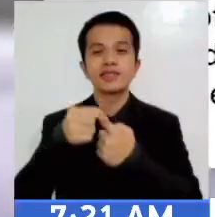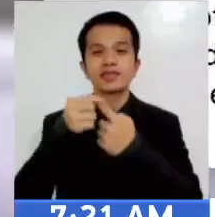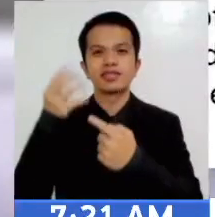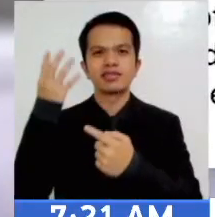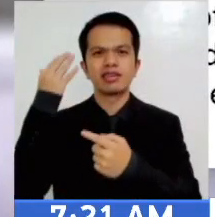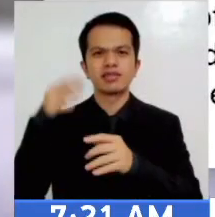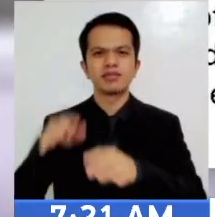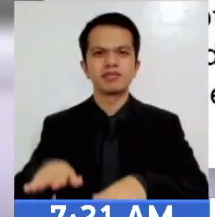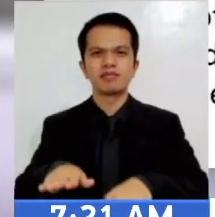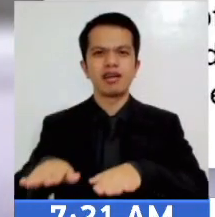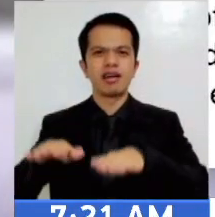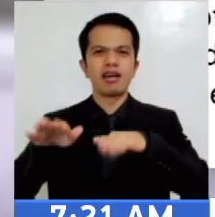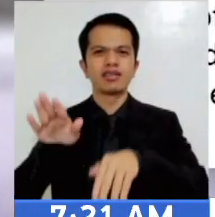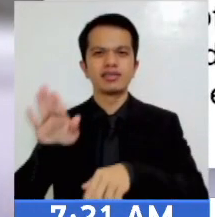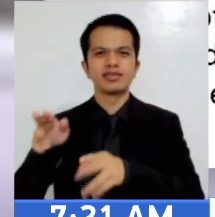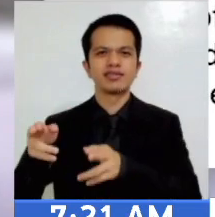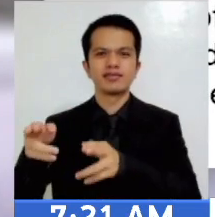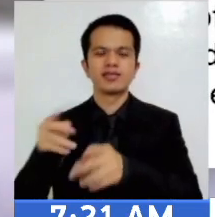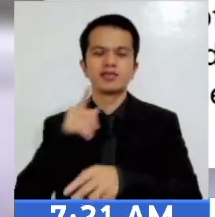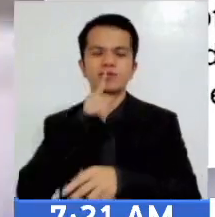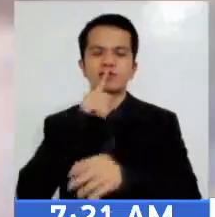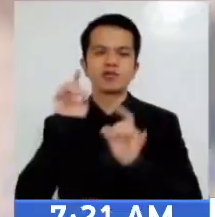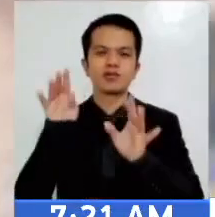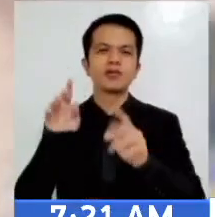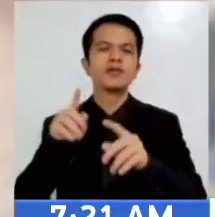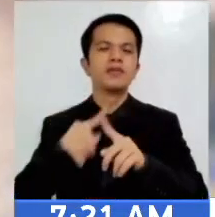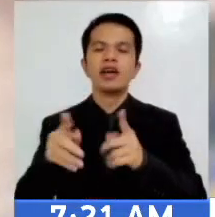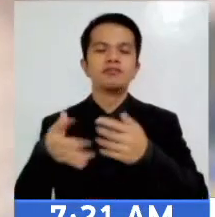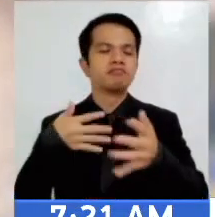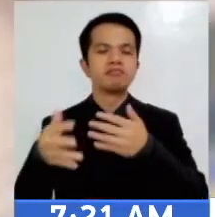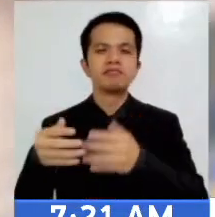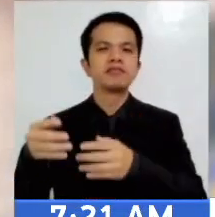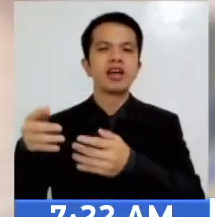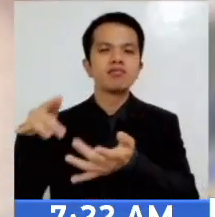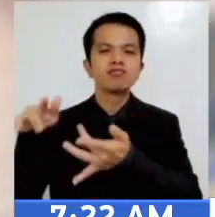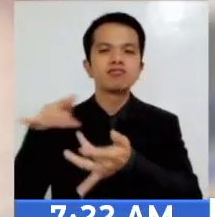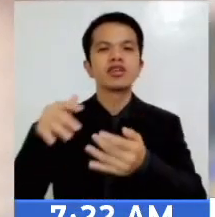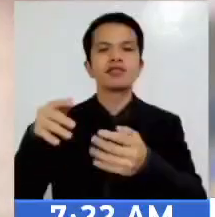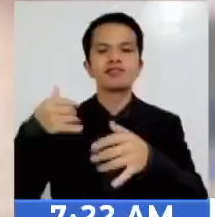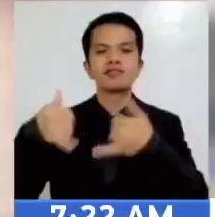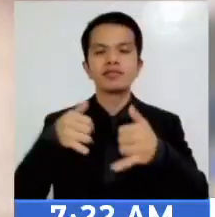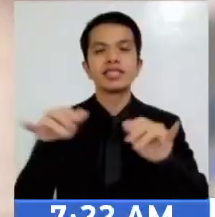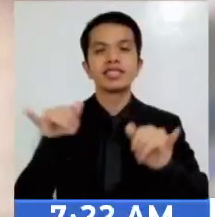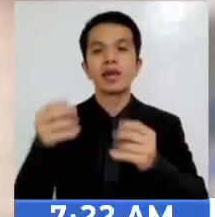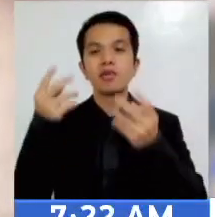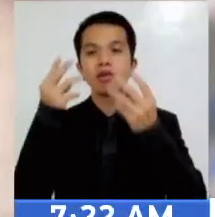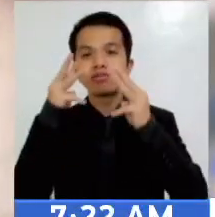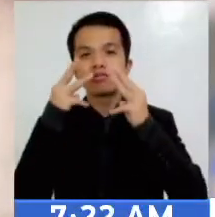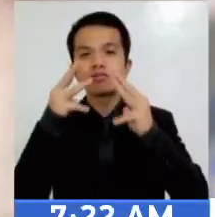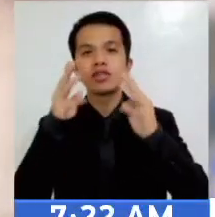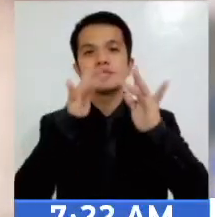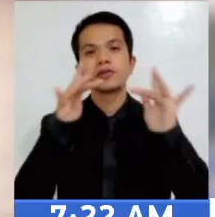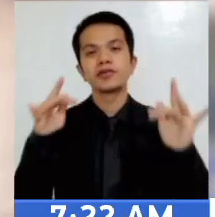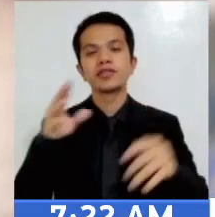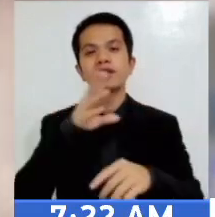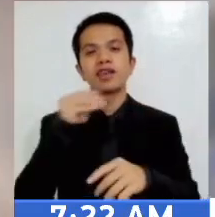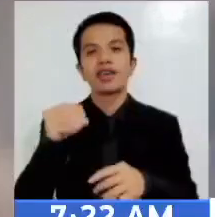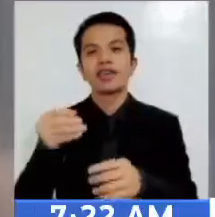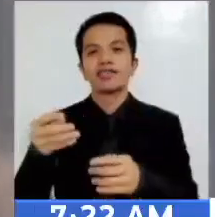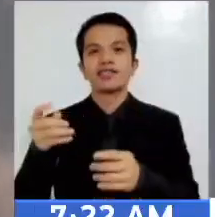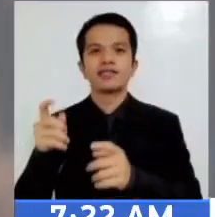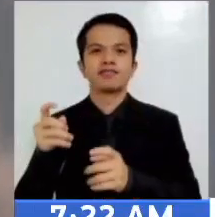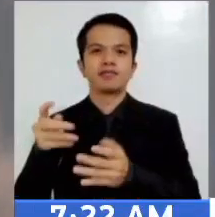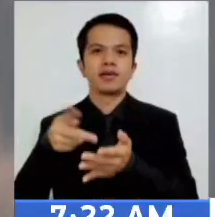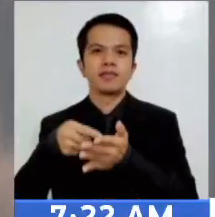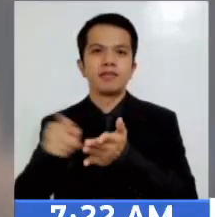niya, talagang matindi. At syempre daw, napapanood niya ng fiesta, pati pambili ng pandesal. Yun! Uy, ma'am, punta naman